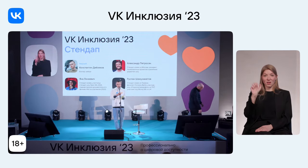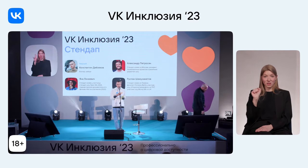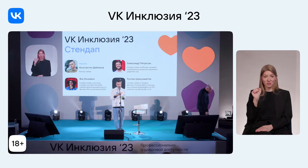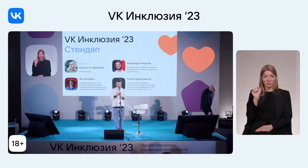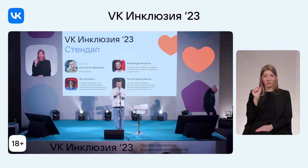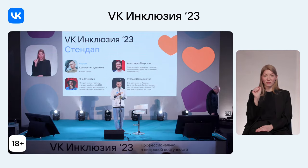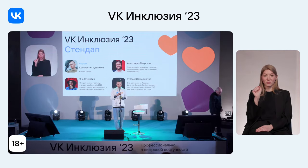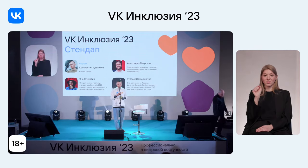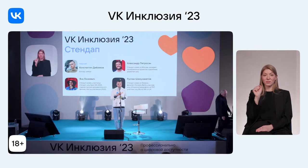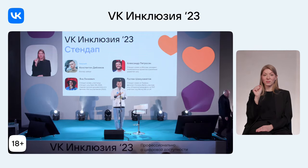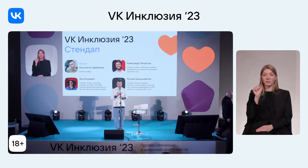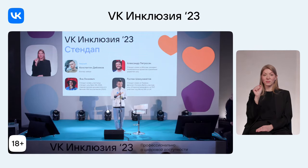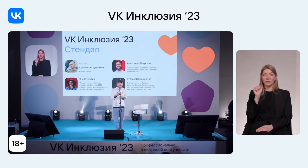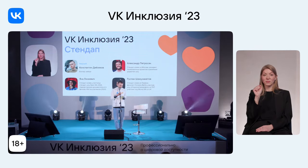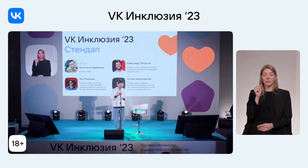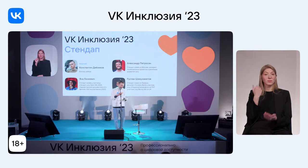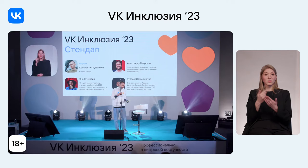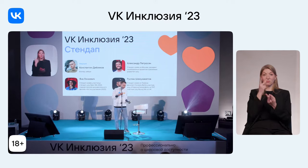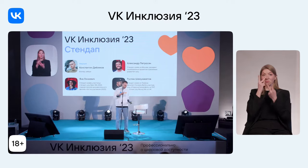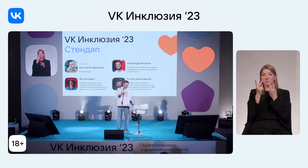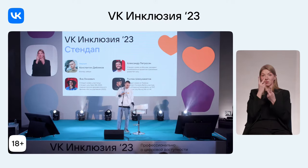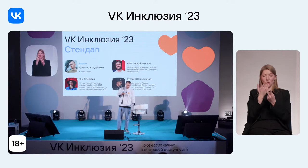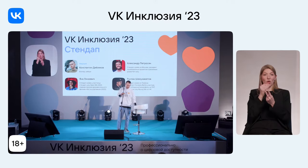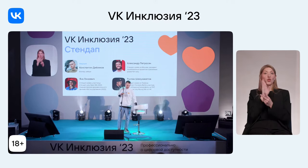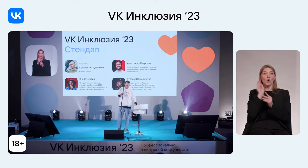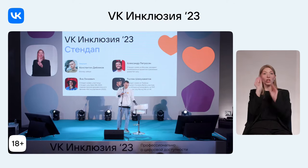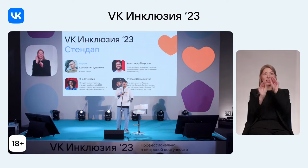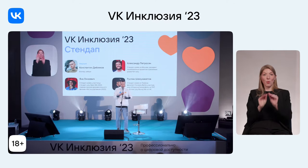походке, ее собирали на автовазе. Ладно.